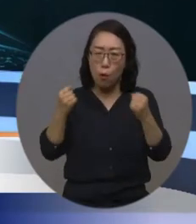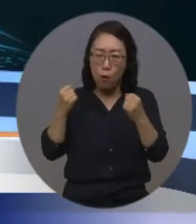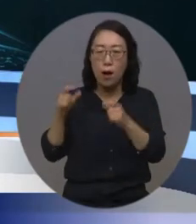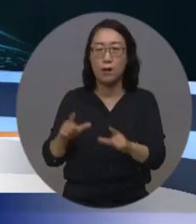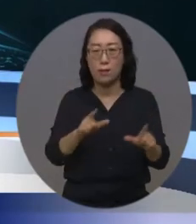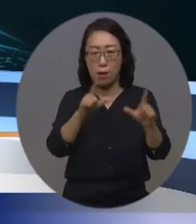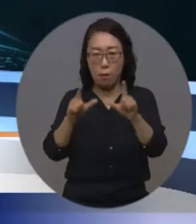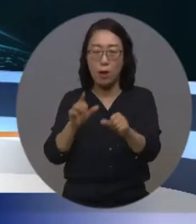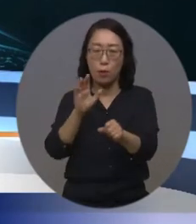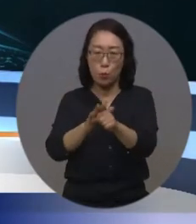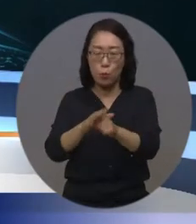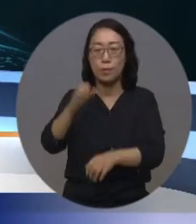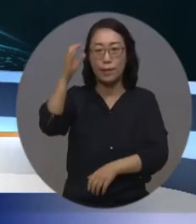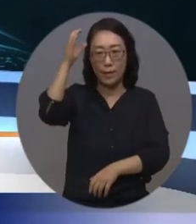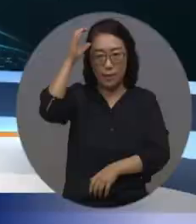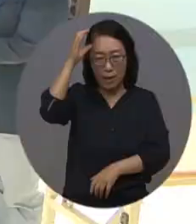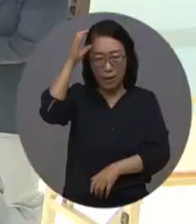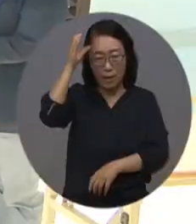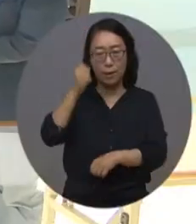일조할 것으로 기대됩니다.